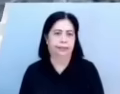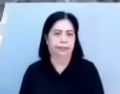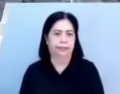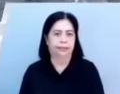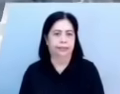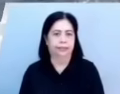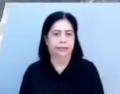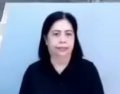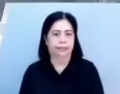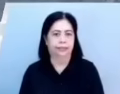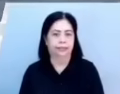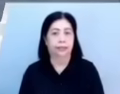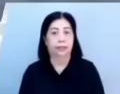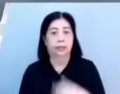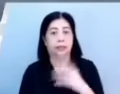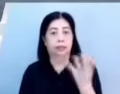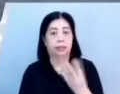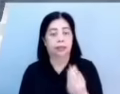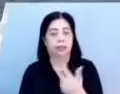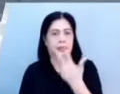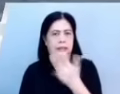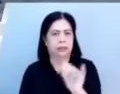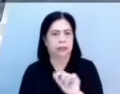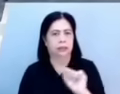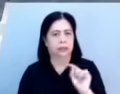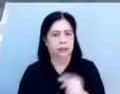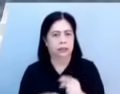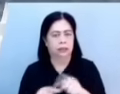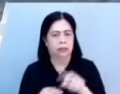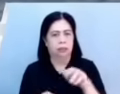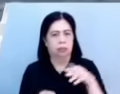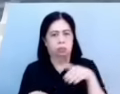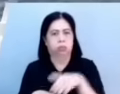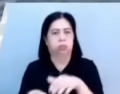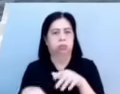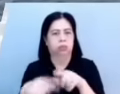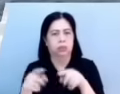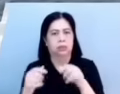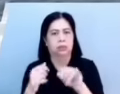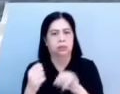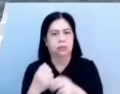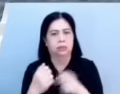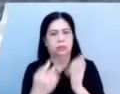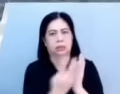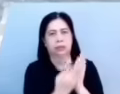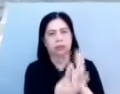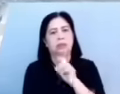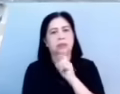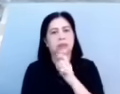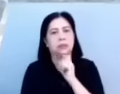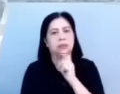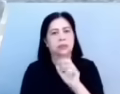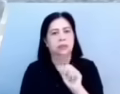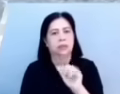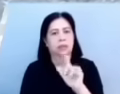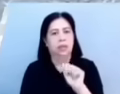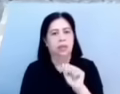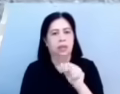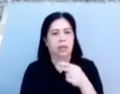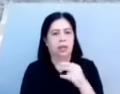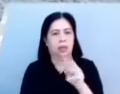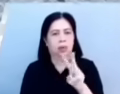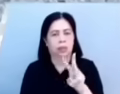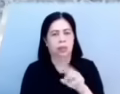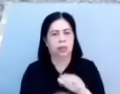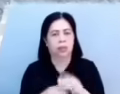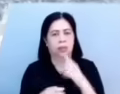Sa Lipa, Batangas, tatlo rin ang sugatan matapos sumalpok ang isang modern jeepney sa metal barrier sa Ayala Highway. Kwento ng driver, nawalan siya